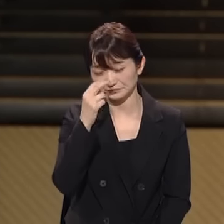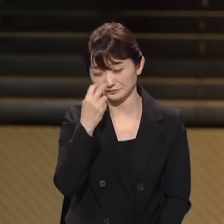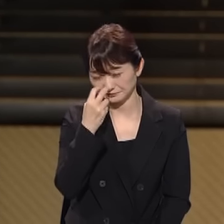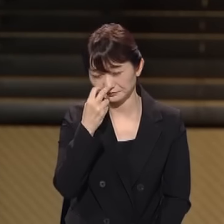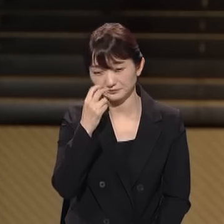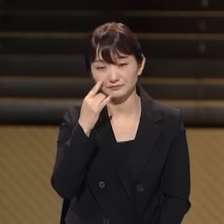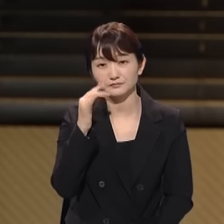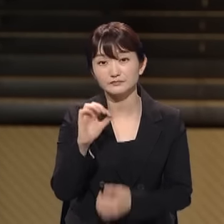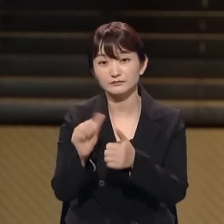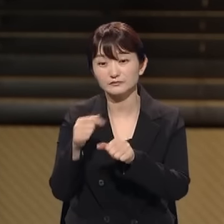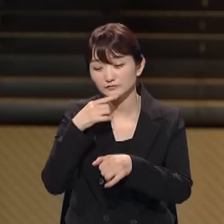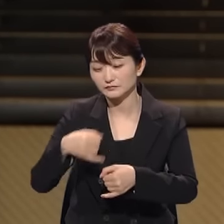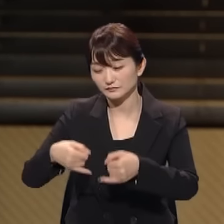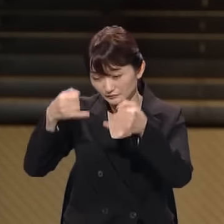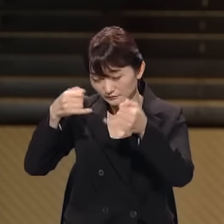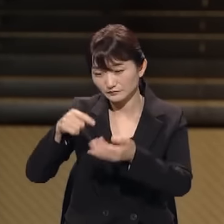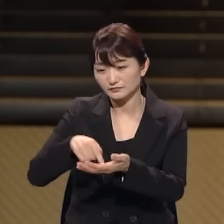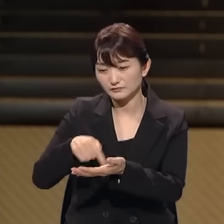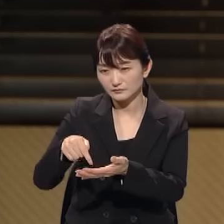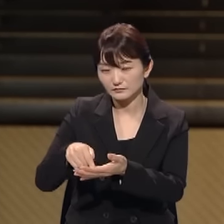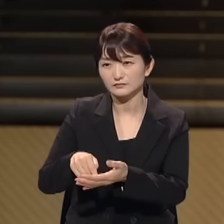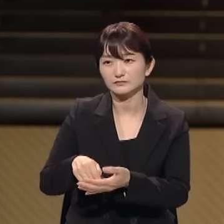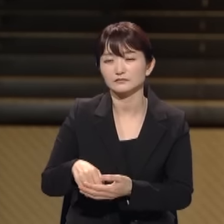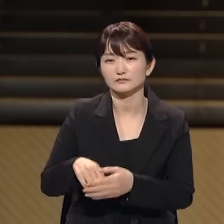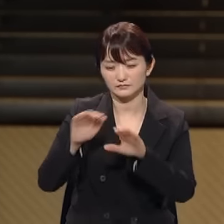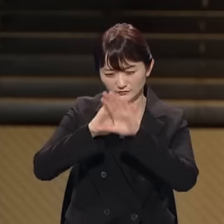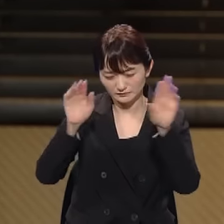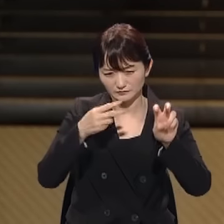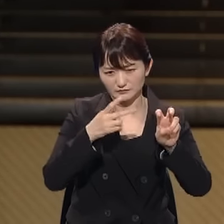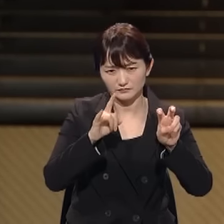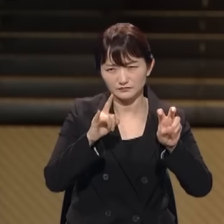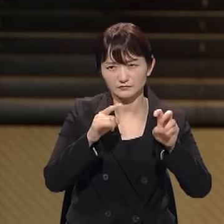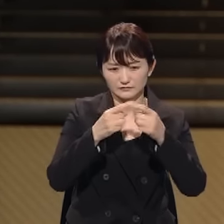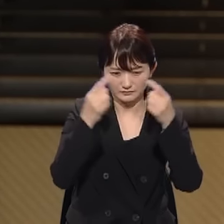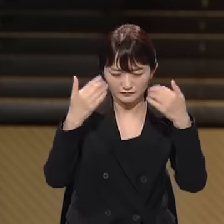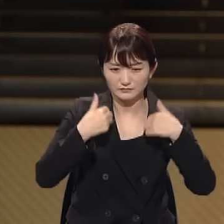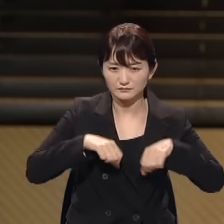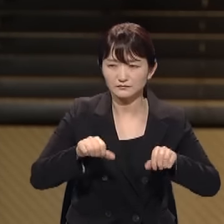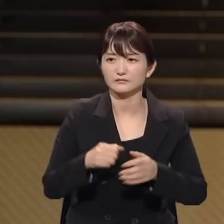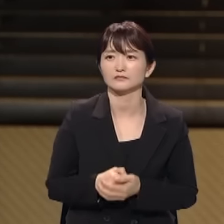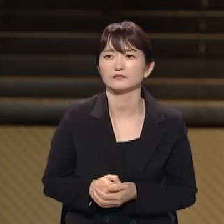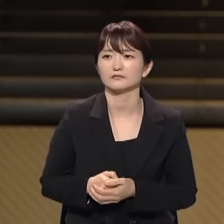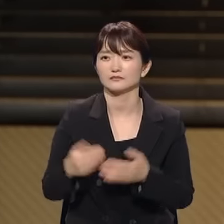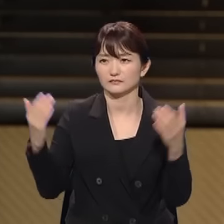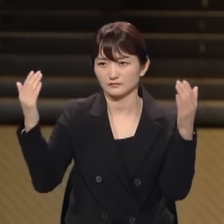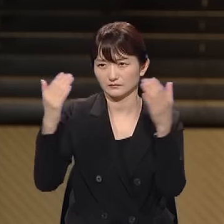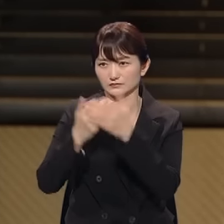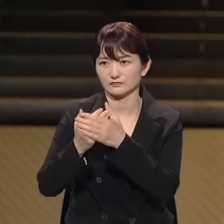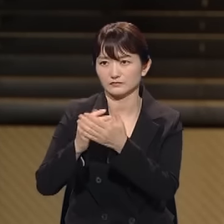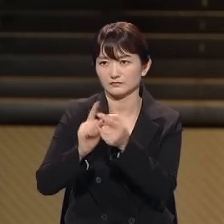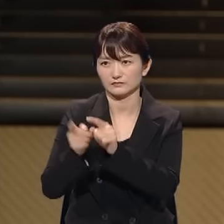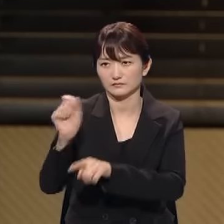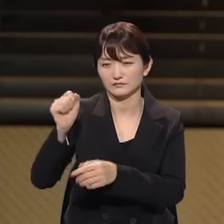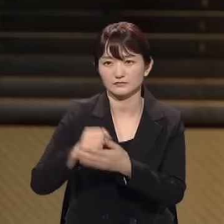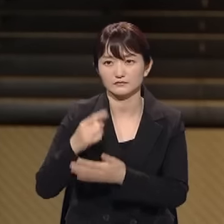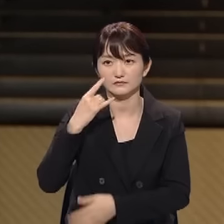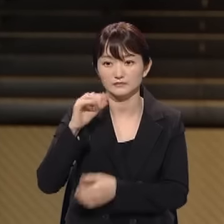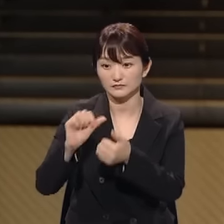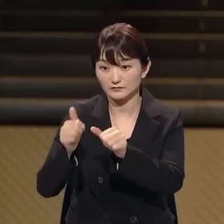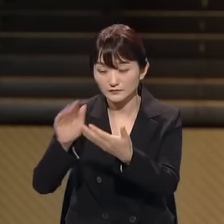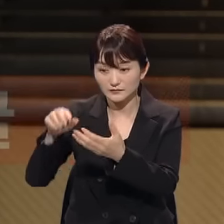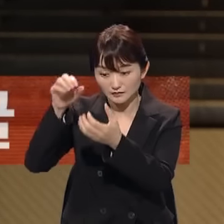어머님 돌아가시고 빚 갚느라고 낮에도 20대마다 대학도 중퇴하고 뭐 이런 얘기했잖아요. 예. 어머니 돌아가시고 상속 포기를 했답니다. 어? 그러니까 빚이 아예